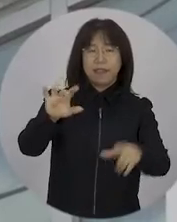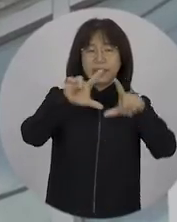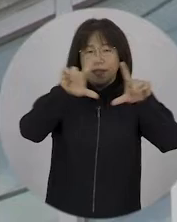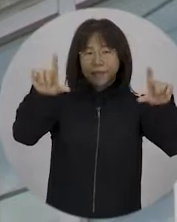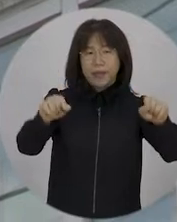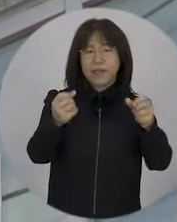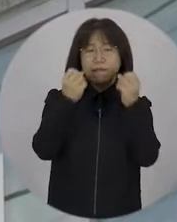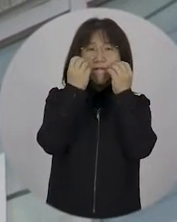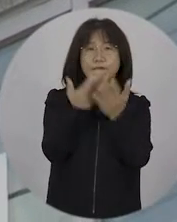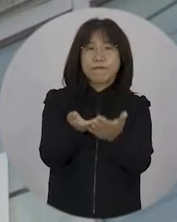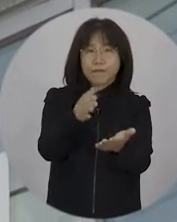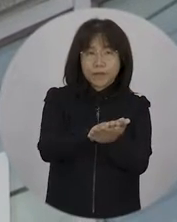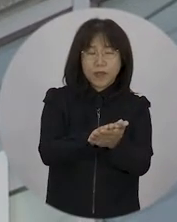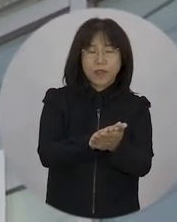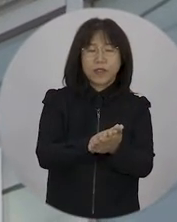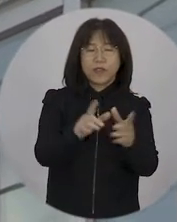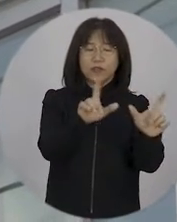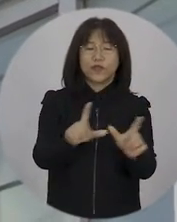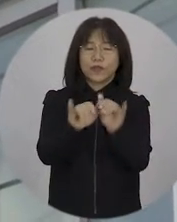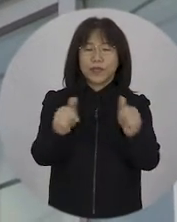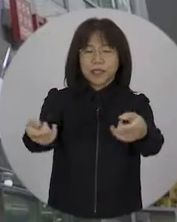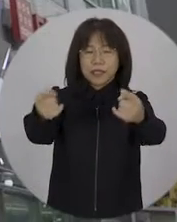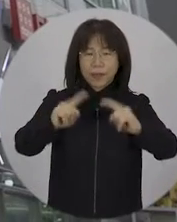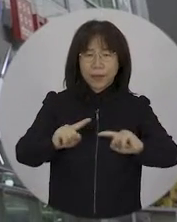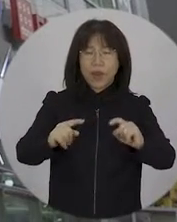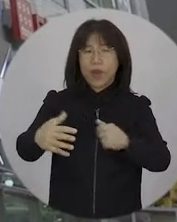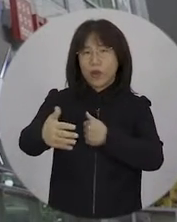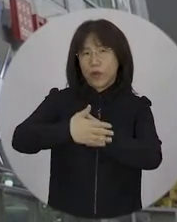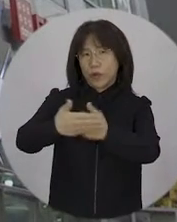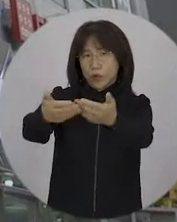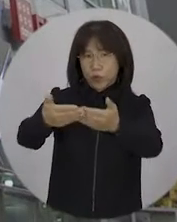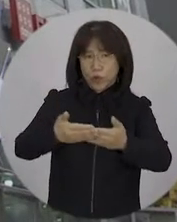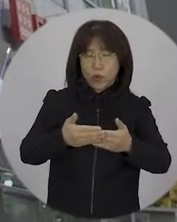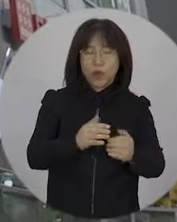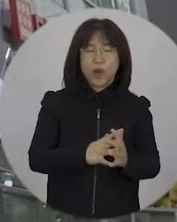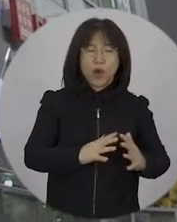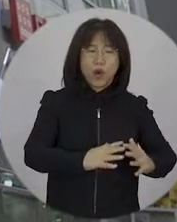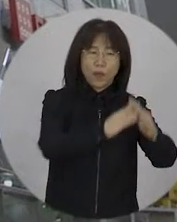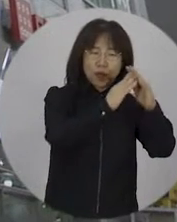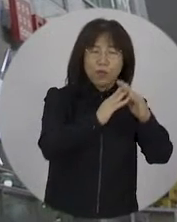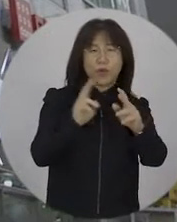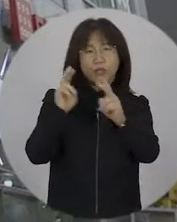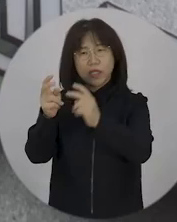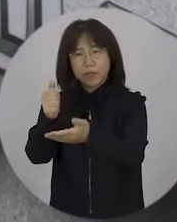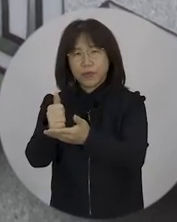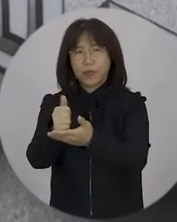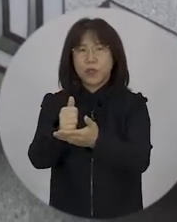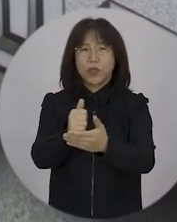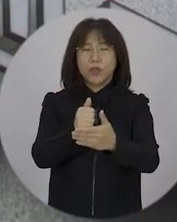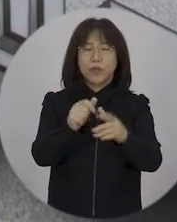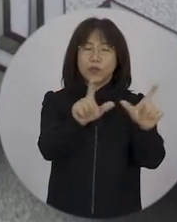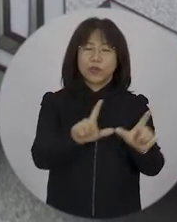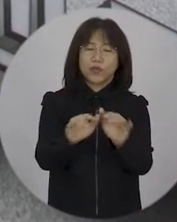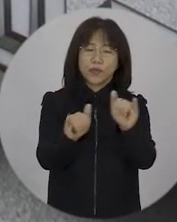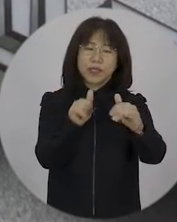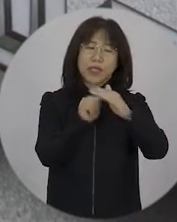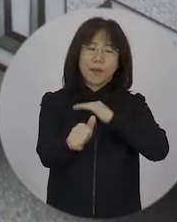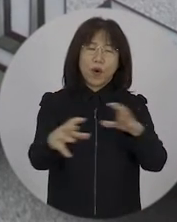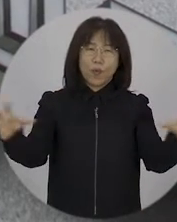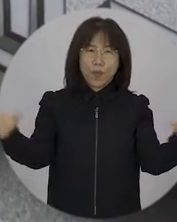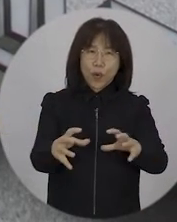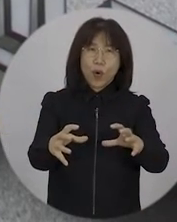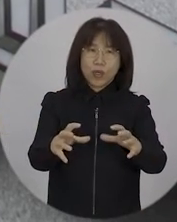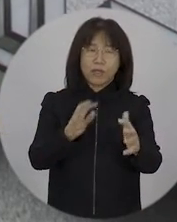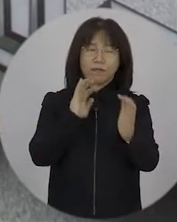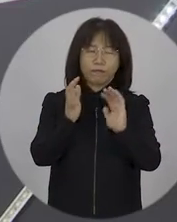이번 사업 추진 과정에 주민 참여와 협조가 중요했던 만큼 건물주와 점포 주 주민 대표로 선정해 간판